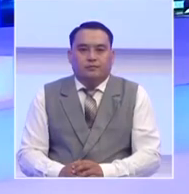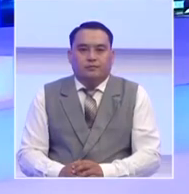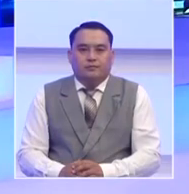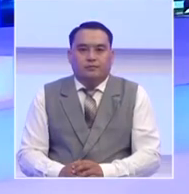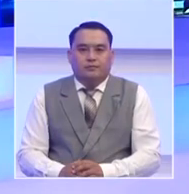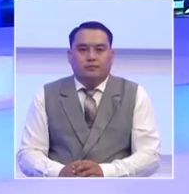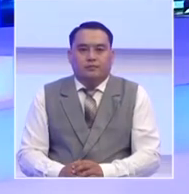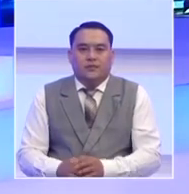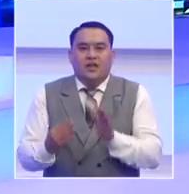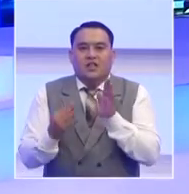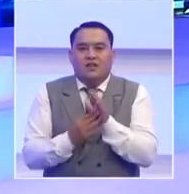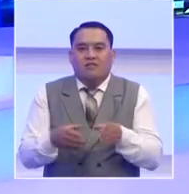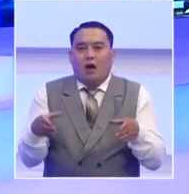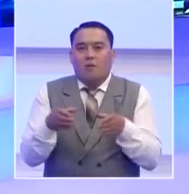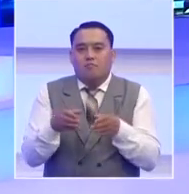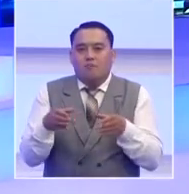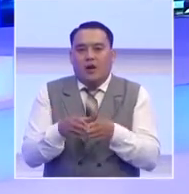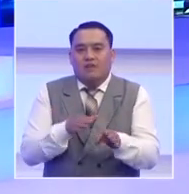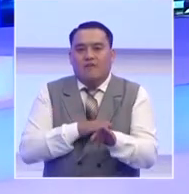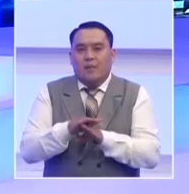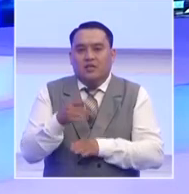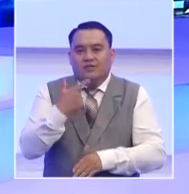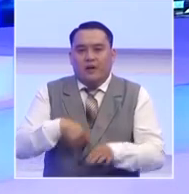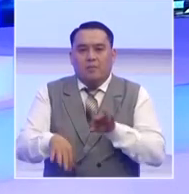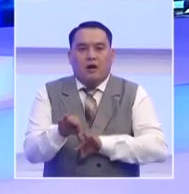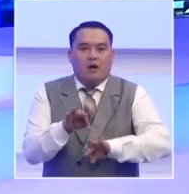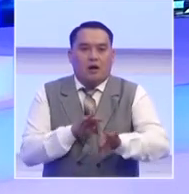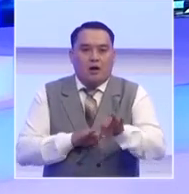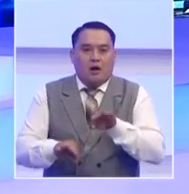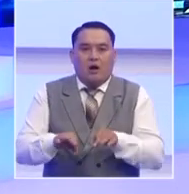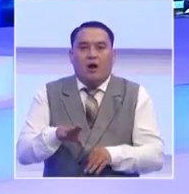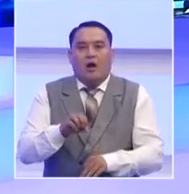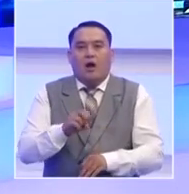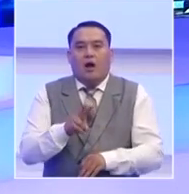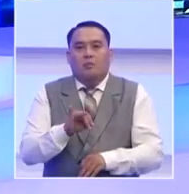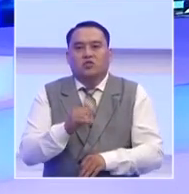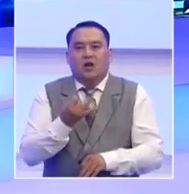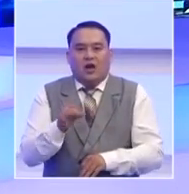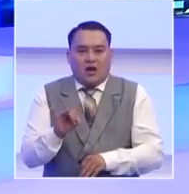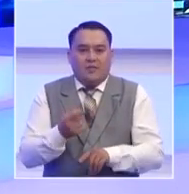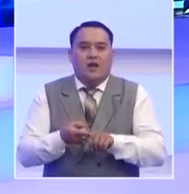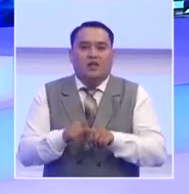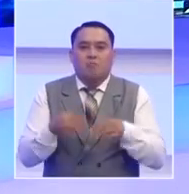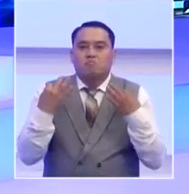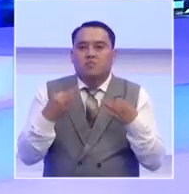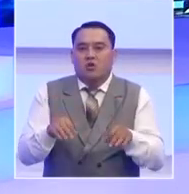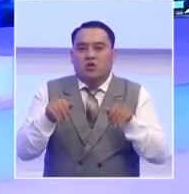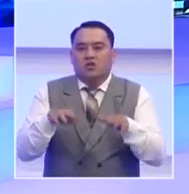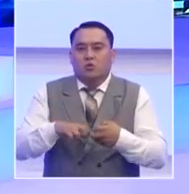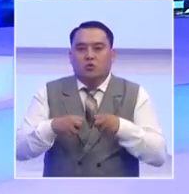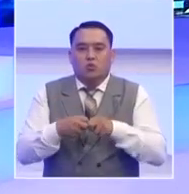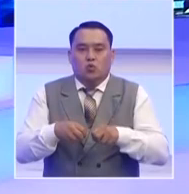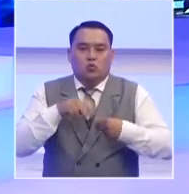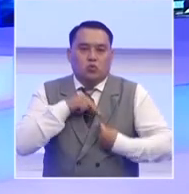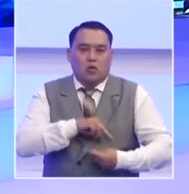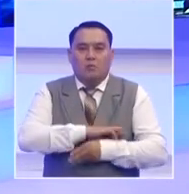Открытый разговор. 9 компаний намерены реализовать свои проекты на индустриальной зоне Арна в Капшигае. Это позволит решить проблему